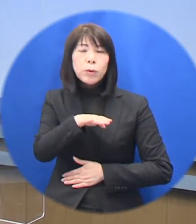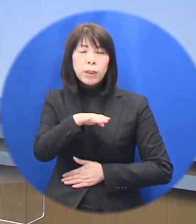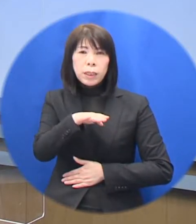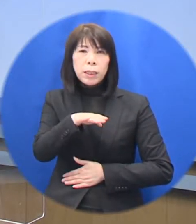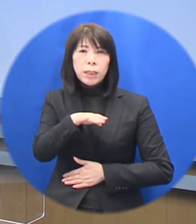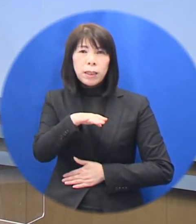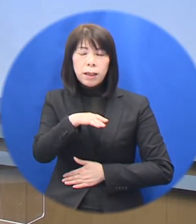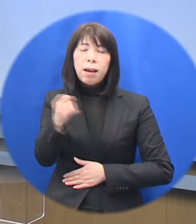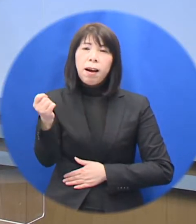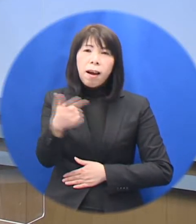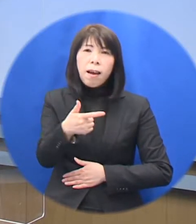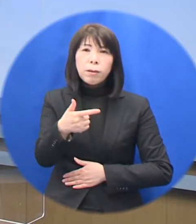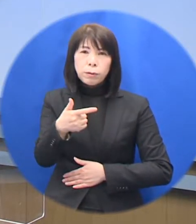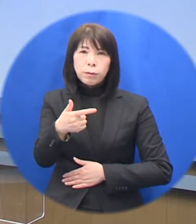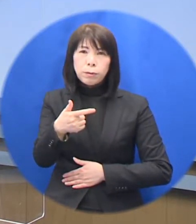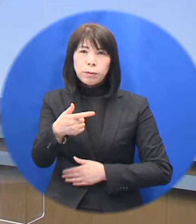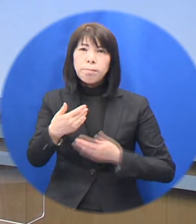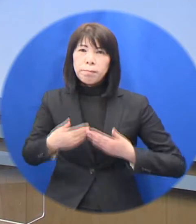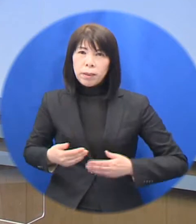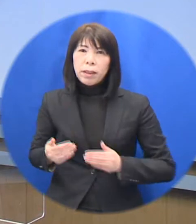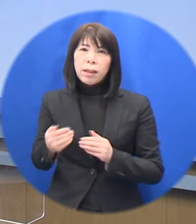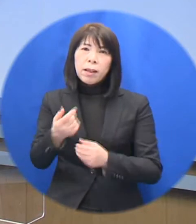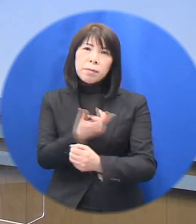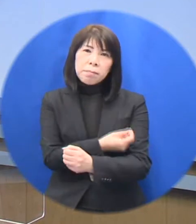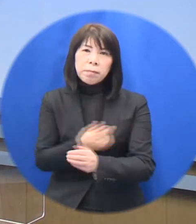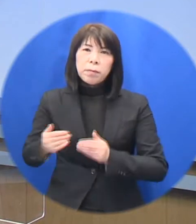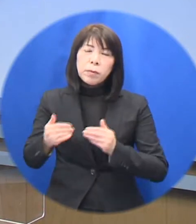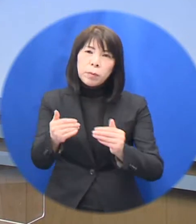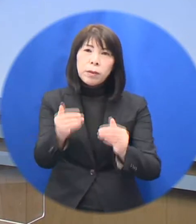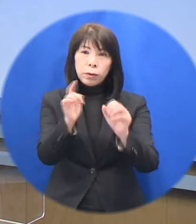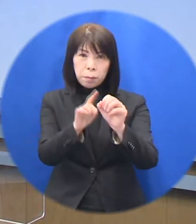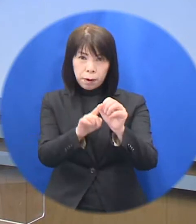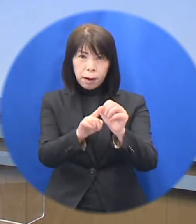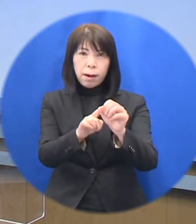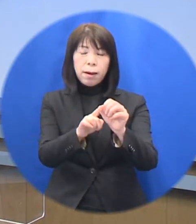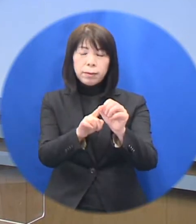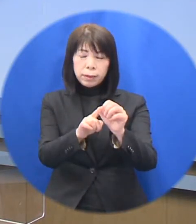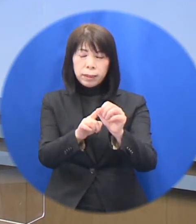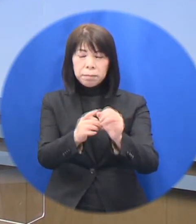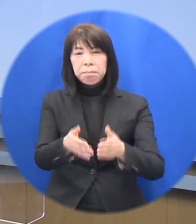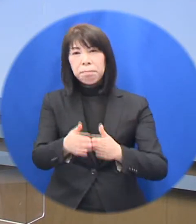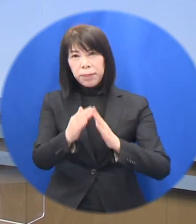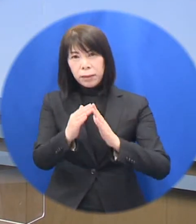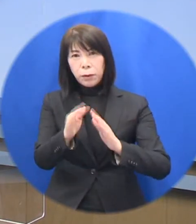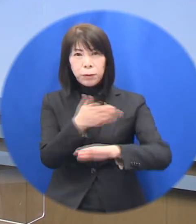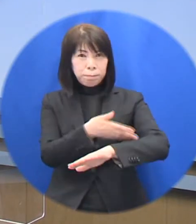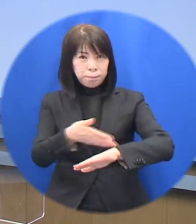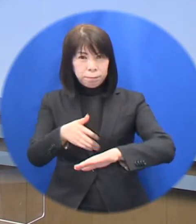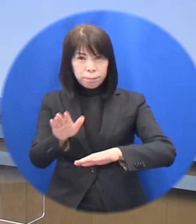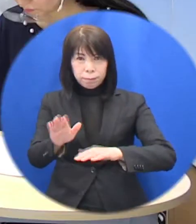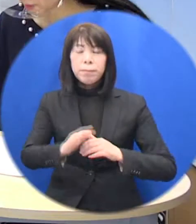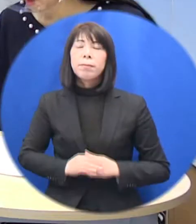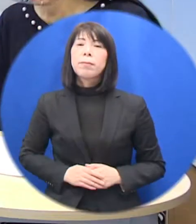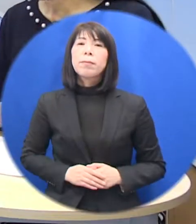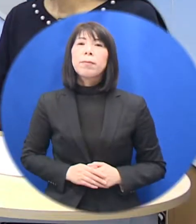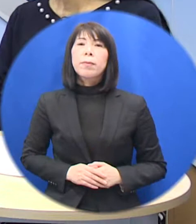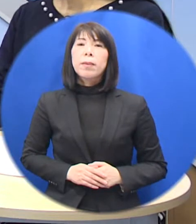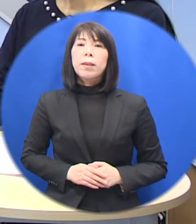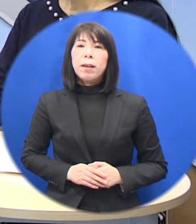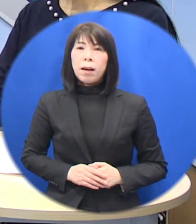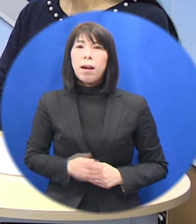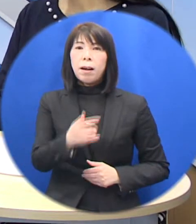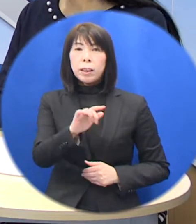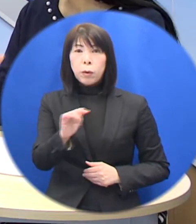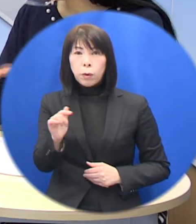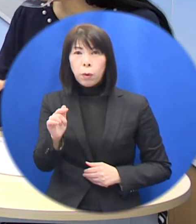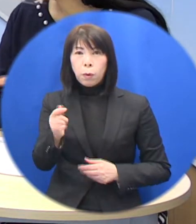スムーズに早期に、接種を受けていただこうというところでですね、設置をしたというところでございます。 いろいろ